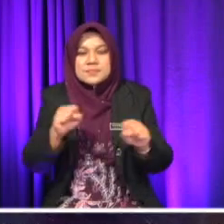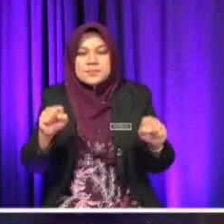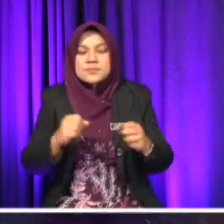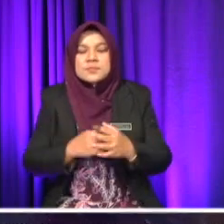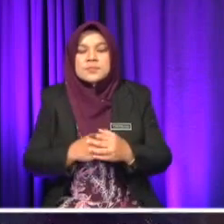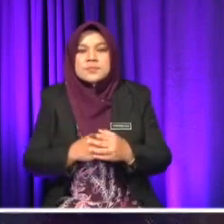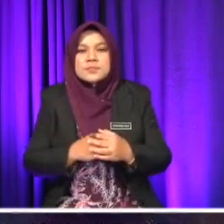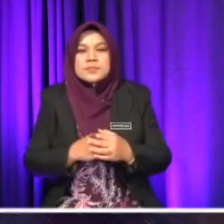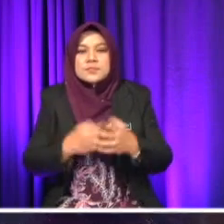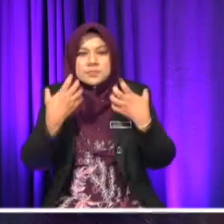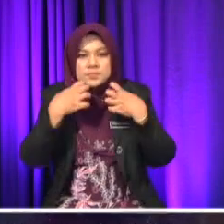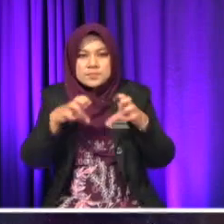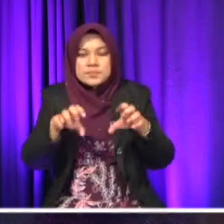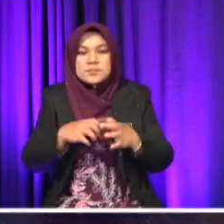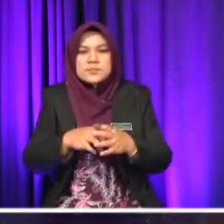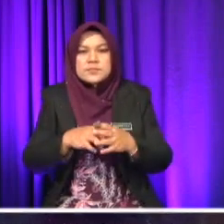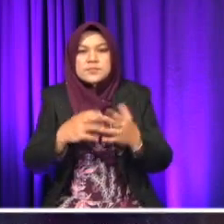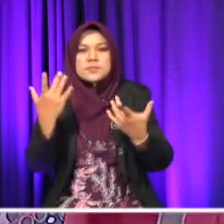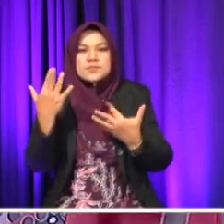yang cemerlang